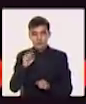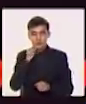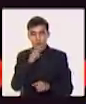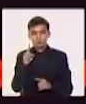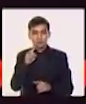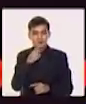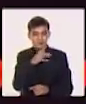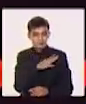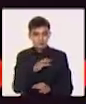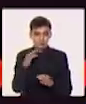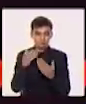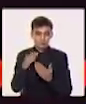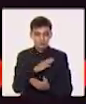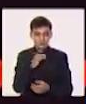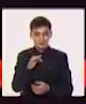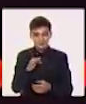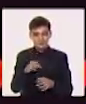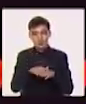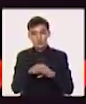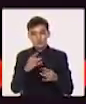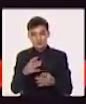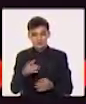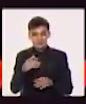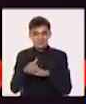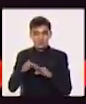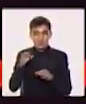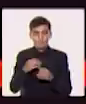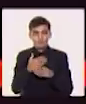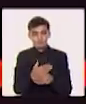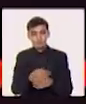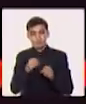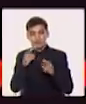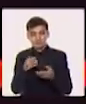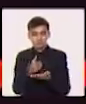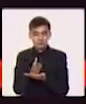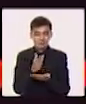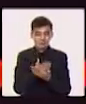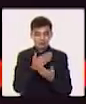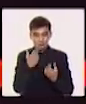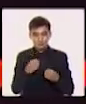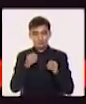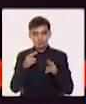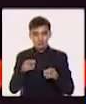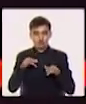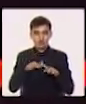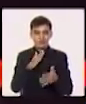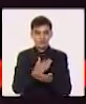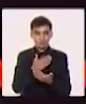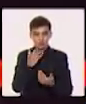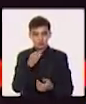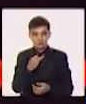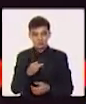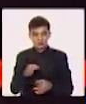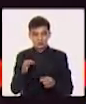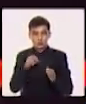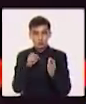Қоғам белсенділері ше? Індет есеңгіреткен елді кредит қыспағынан құтқарудың қос тарапқа ортақ тиімді шешімі бар ма? Өгізді де